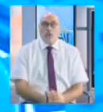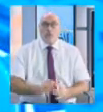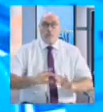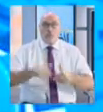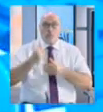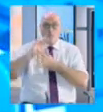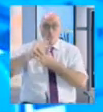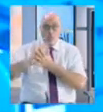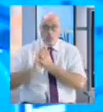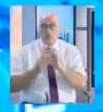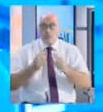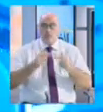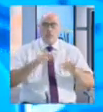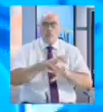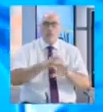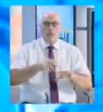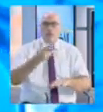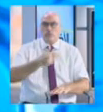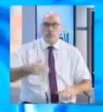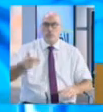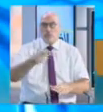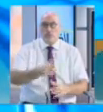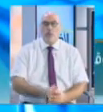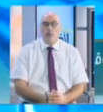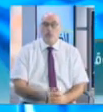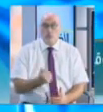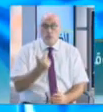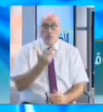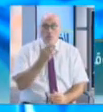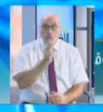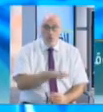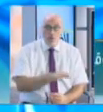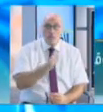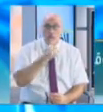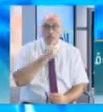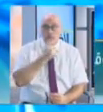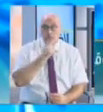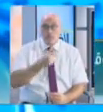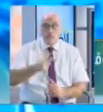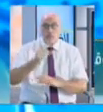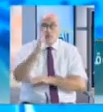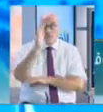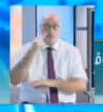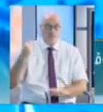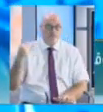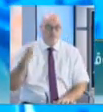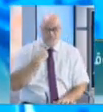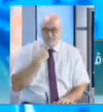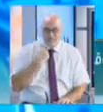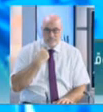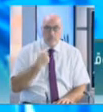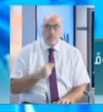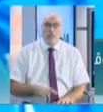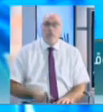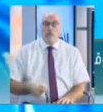التي مست عددا من ولايات الوطن والتي أدت إلى وقوع العديد من الوفيات وإتلاف المساحات الغابية والبنايات،